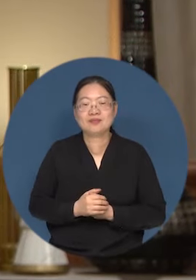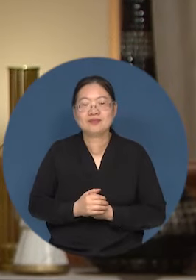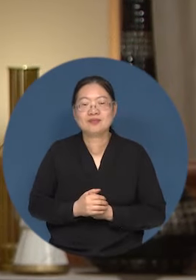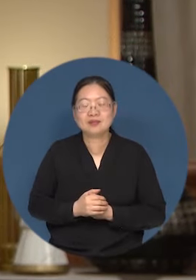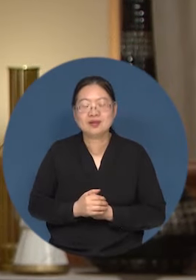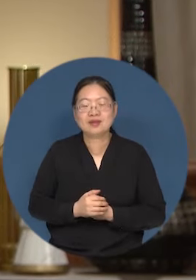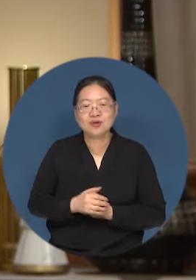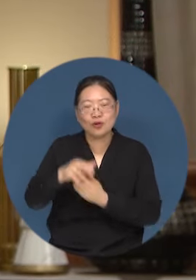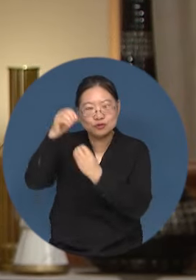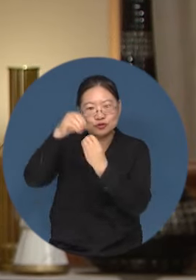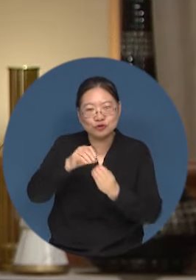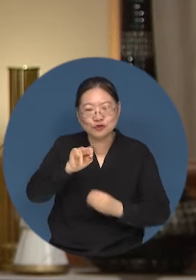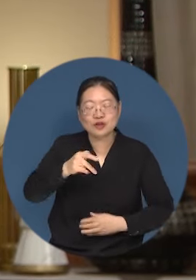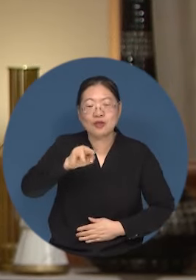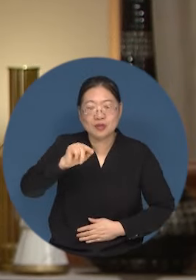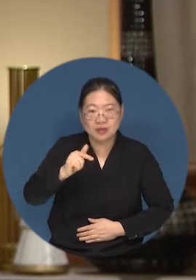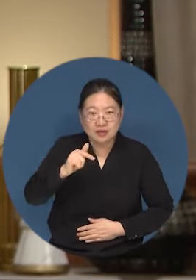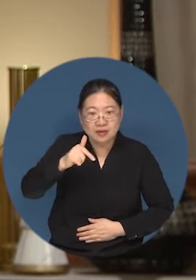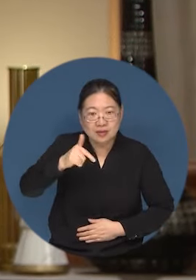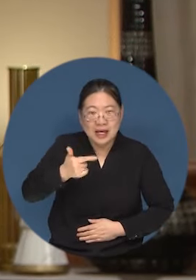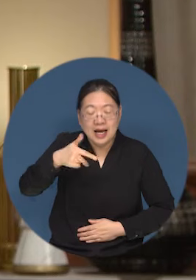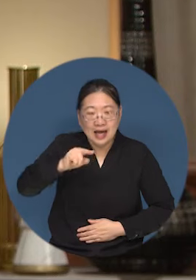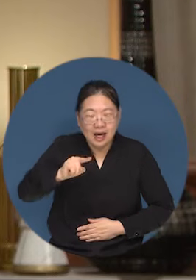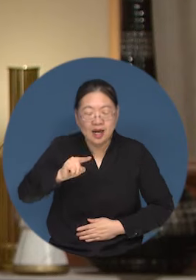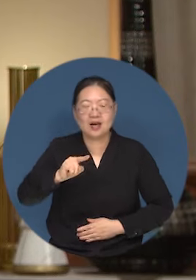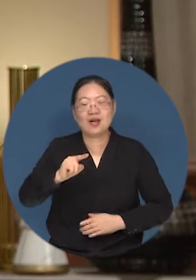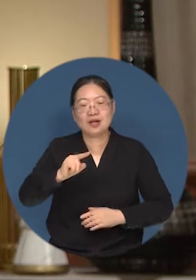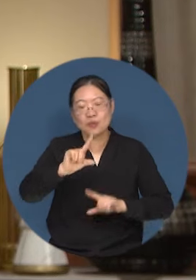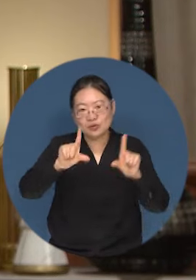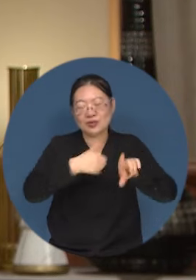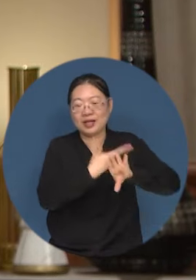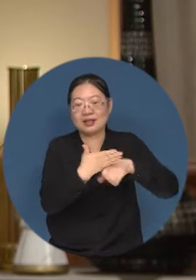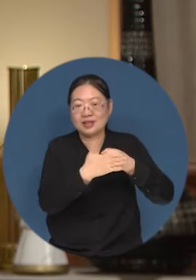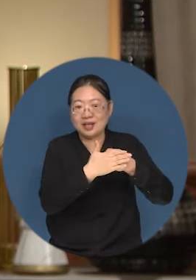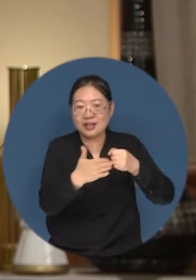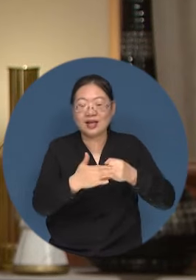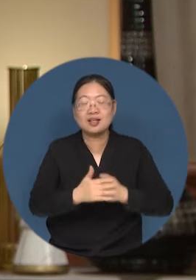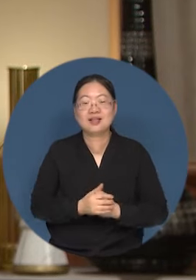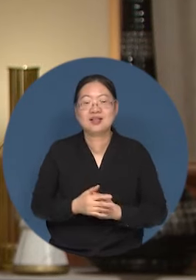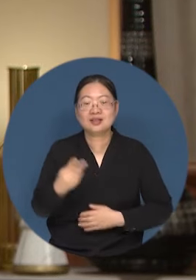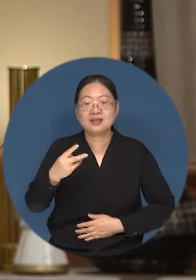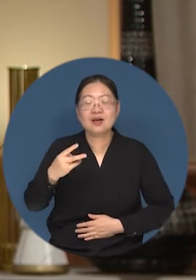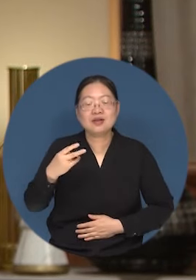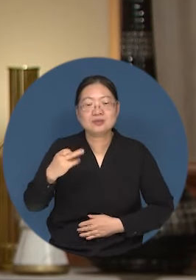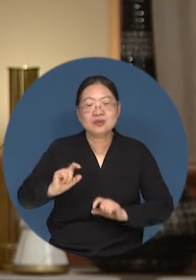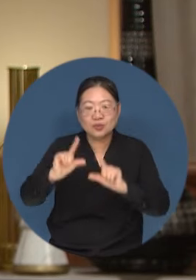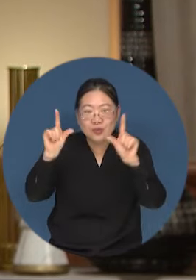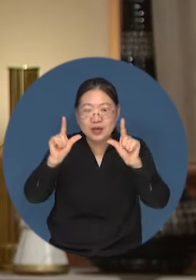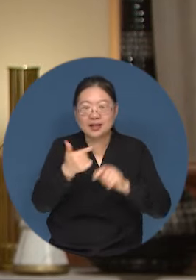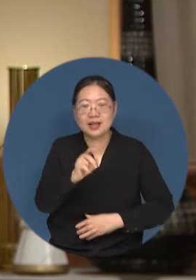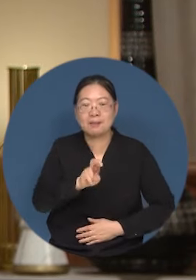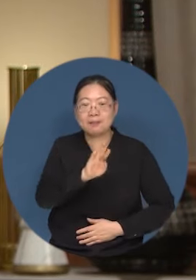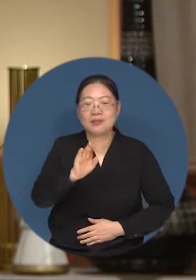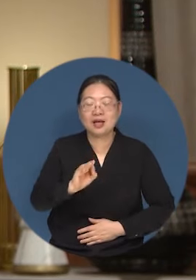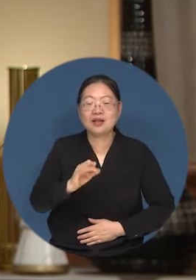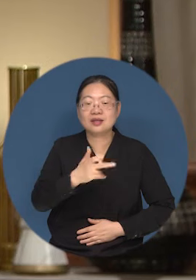유전자적으로도 차이가 있다는 걸 밝혀서 예. 2011년도에 남방 큰 돌고래라는 이름을 국명을 부여하게 된